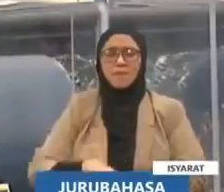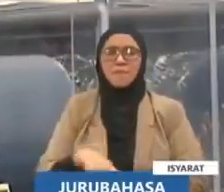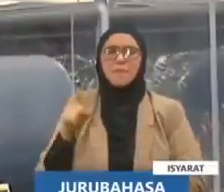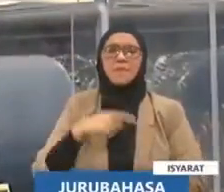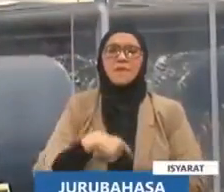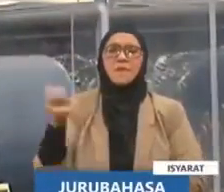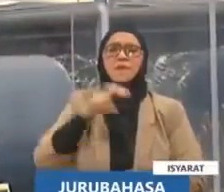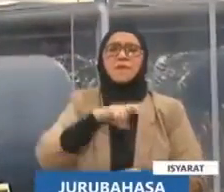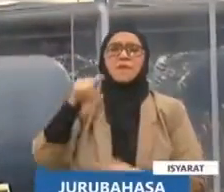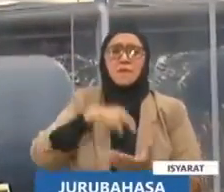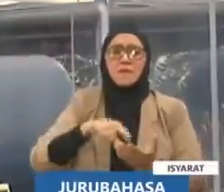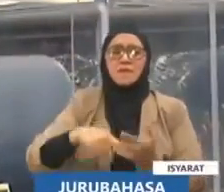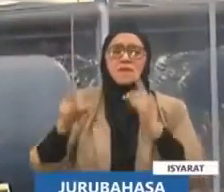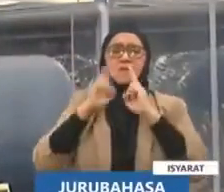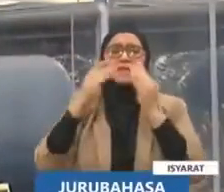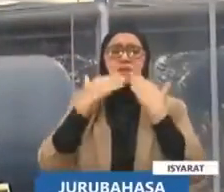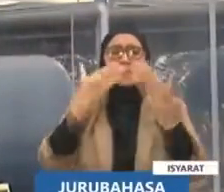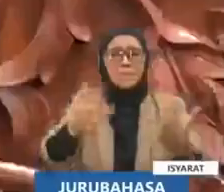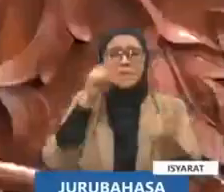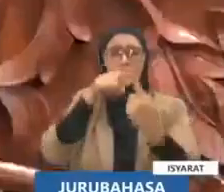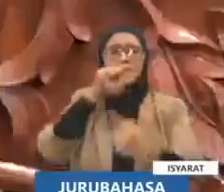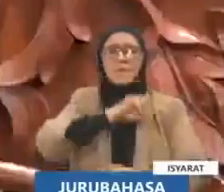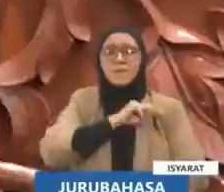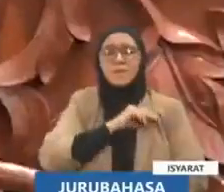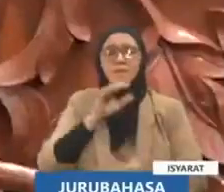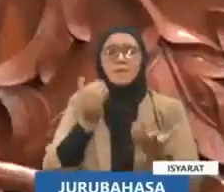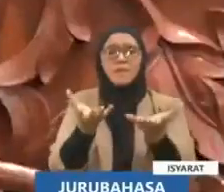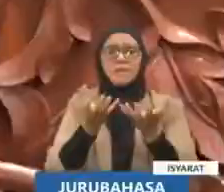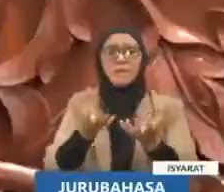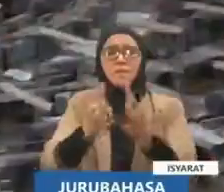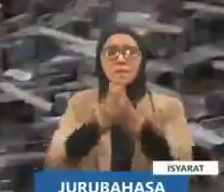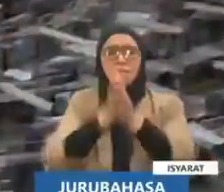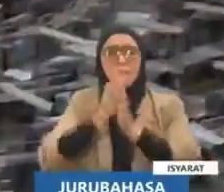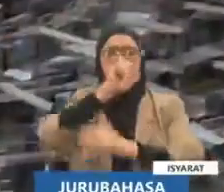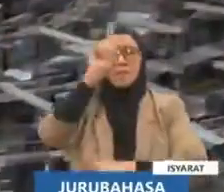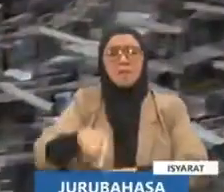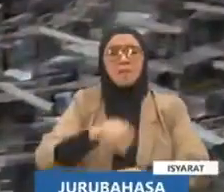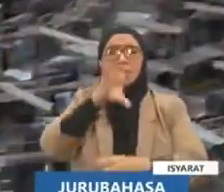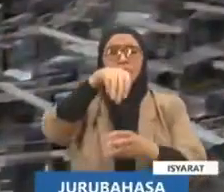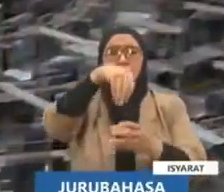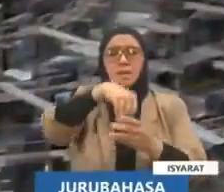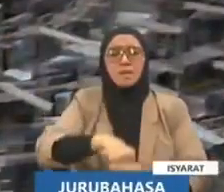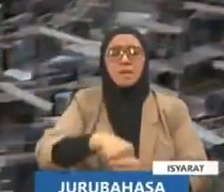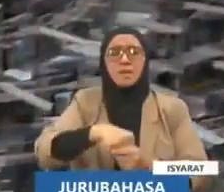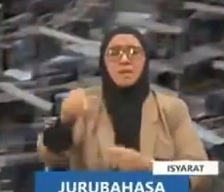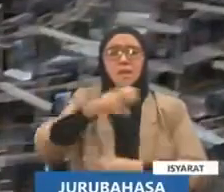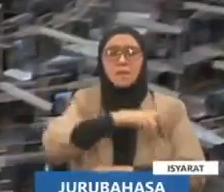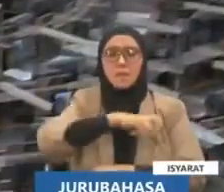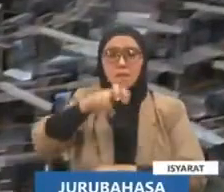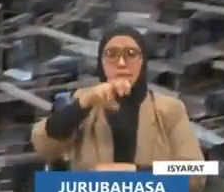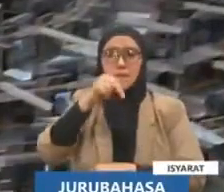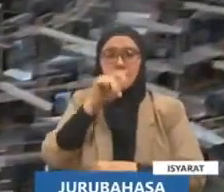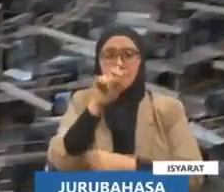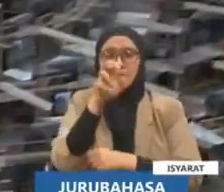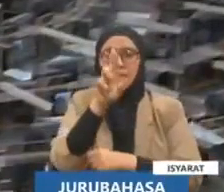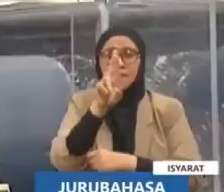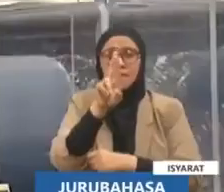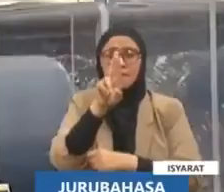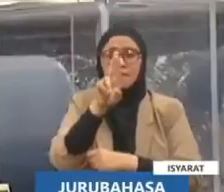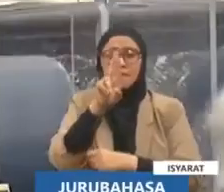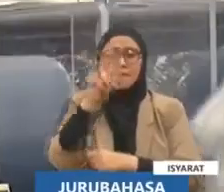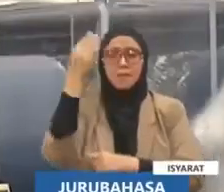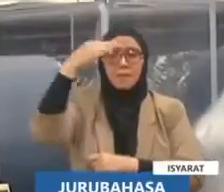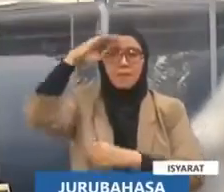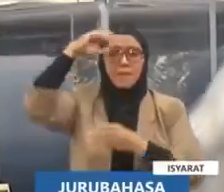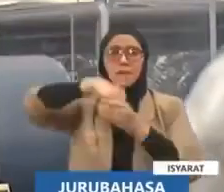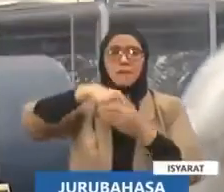menteri. Tapi saya nak tanya satu, penyertaan kontraktor Bumi Putera dalam projek itu tidak ada.